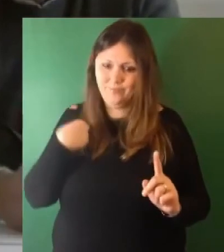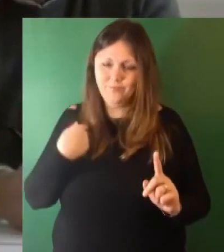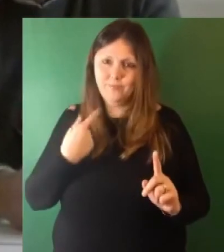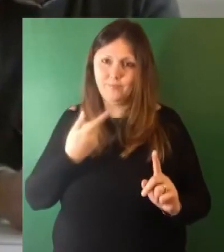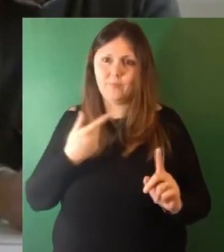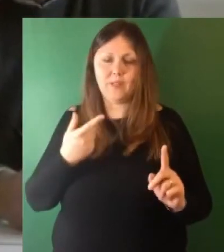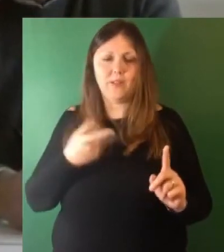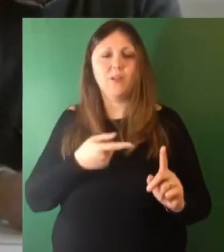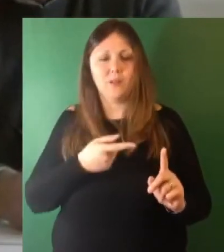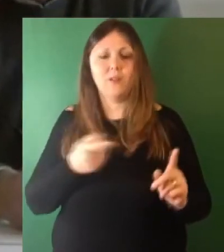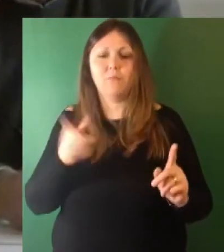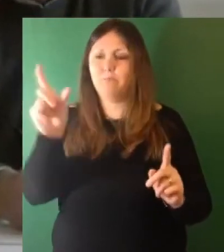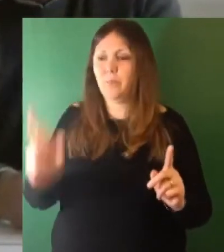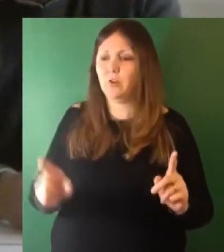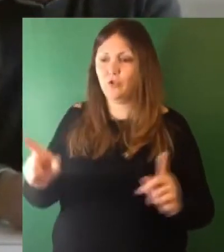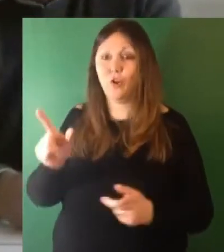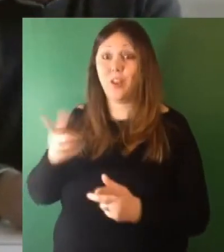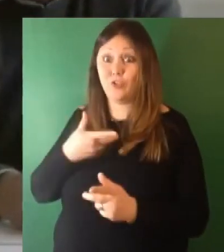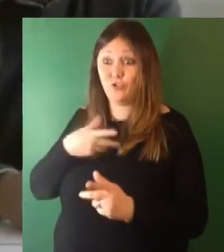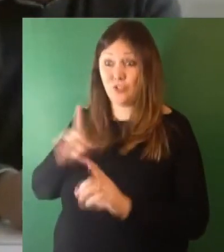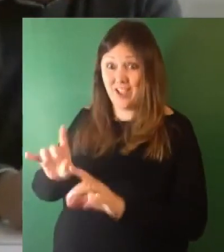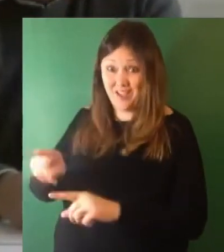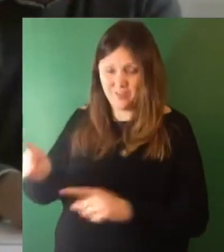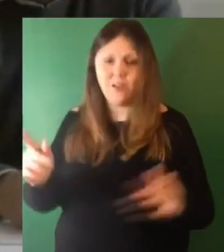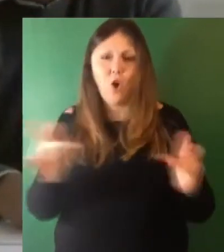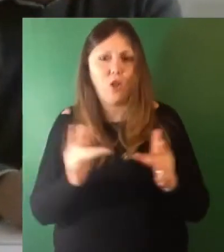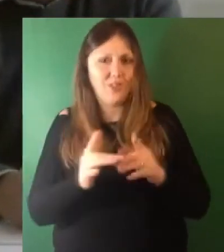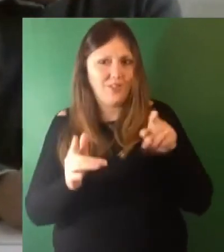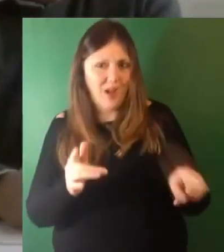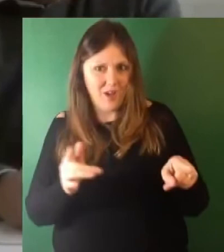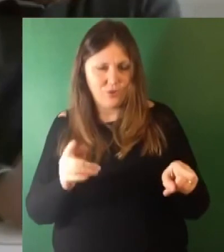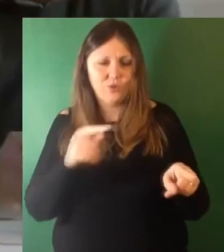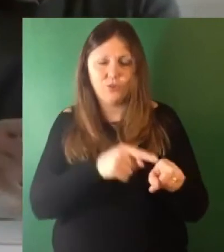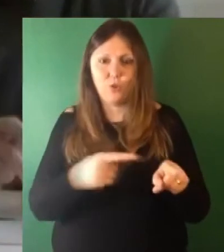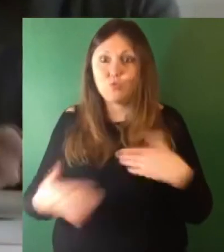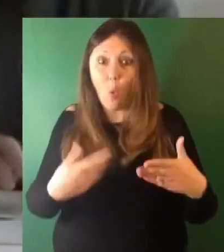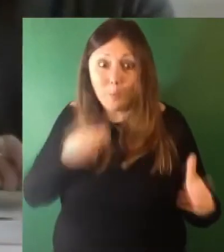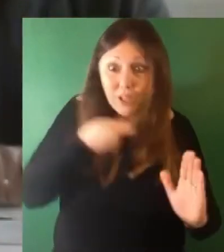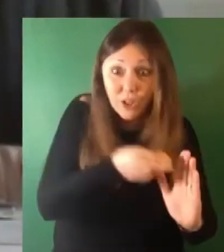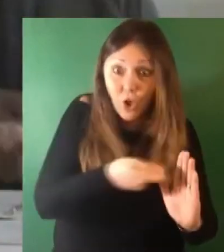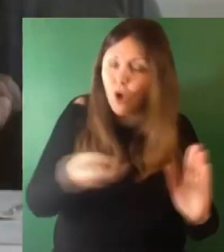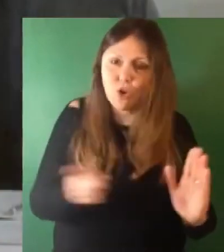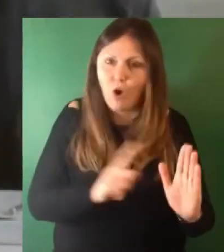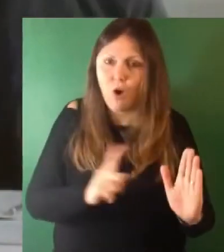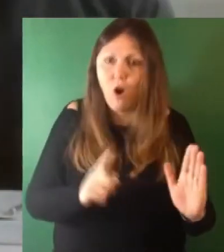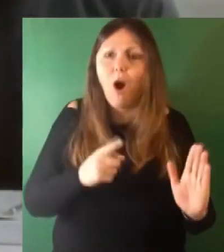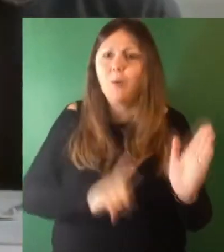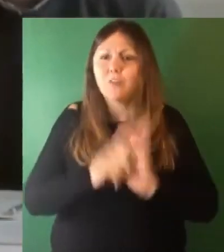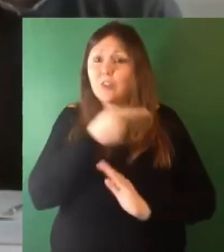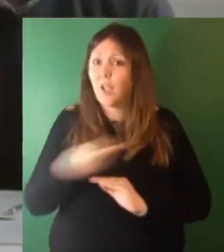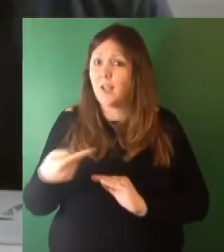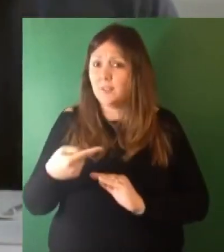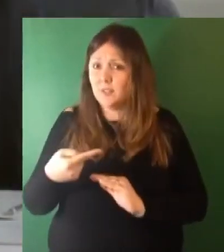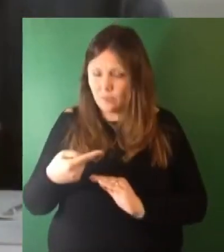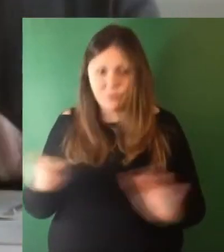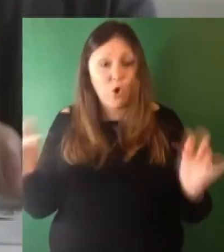contatto, il tampone risulta negativo. Il tampone bisogna farlo dopo almeno 48 ore dall'avvenuto